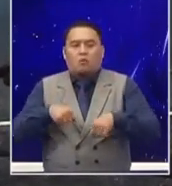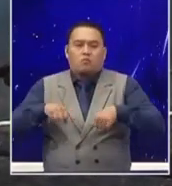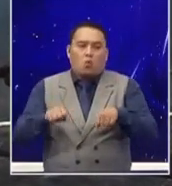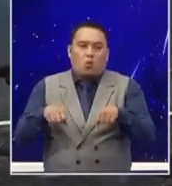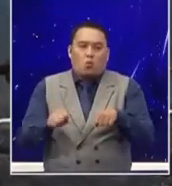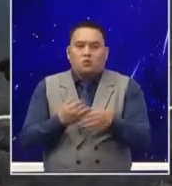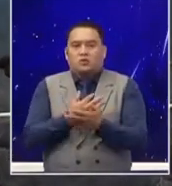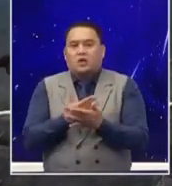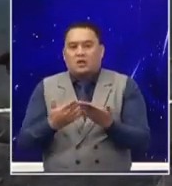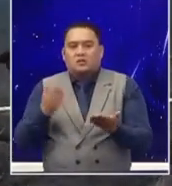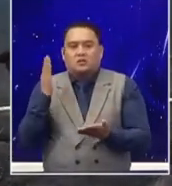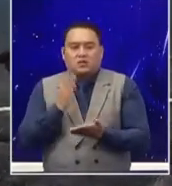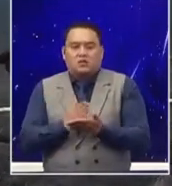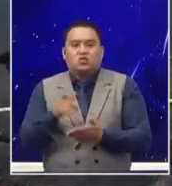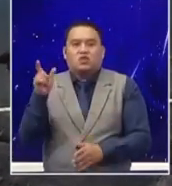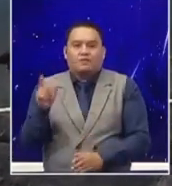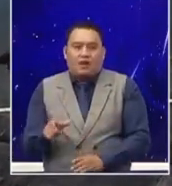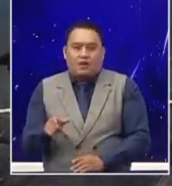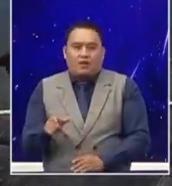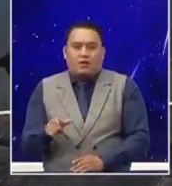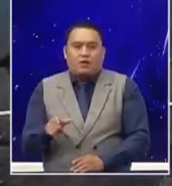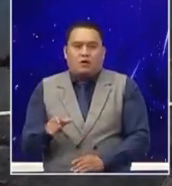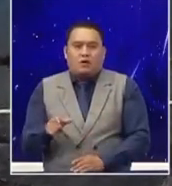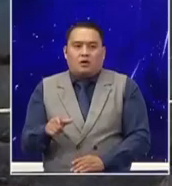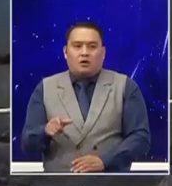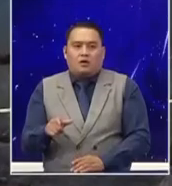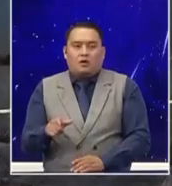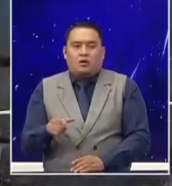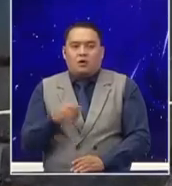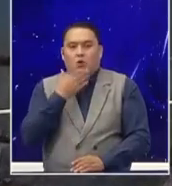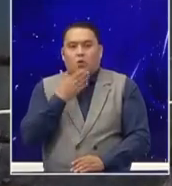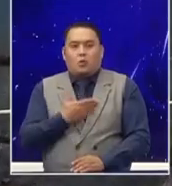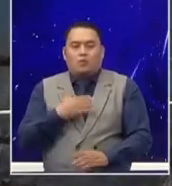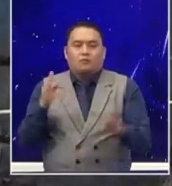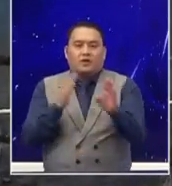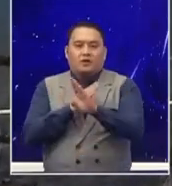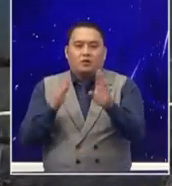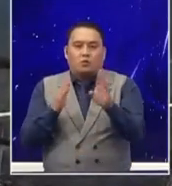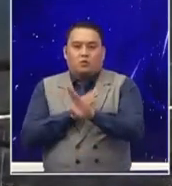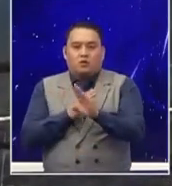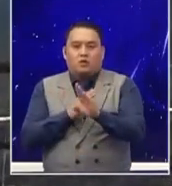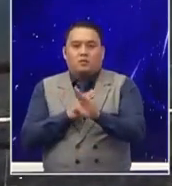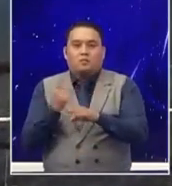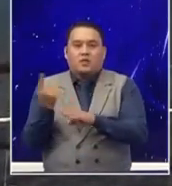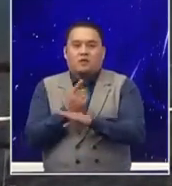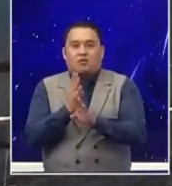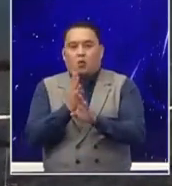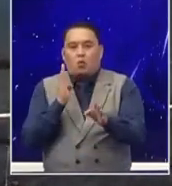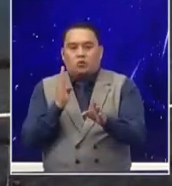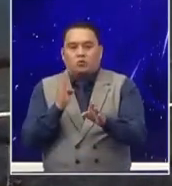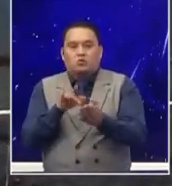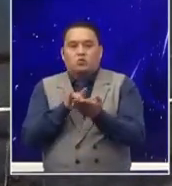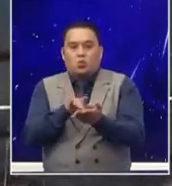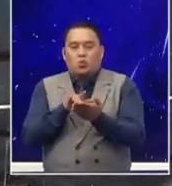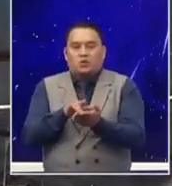квадро. Человек, кажется, познает себя, а тем более любовь к природе, но это в первую очередь. У нас этнический